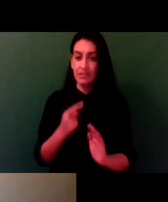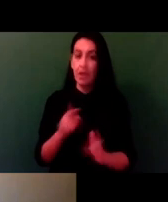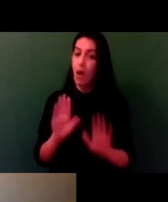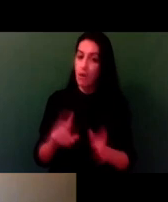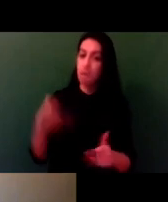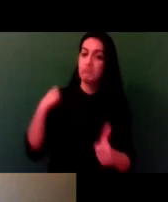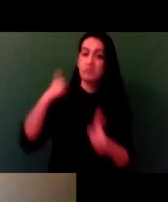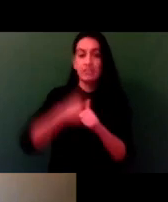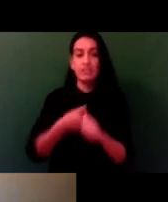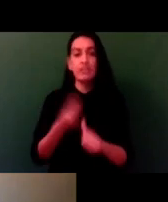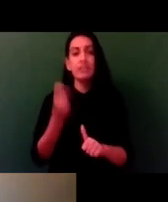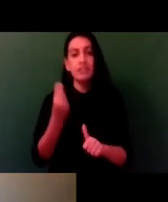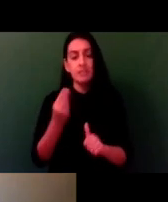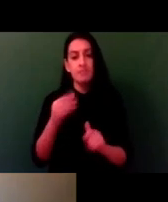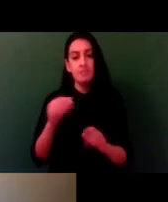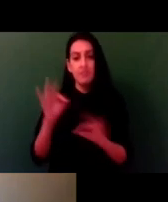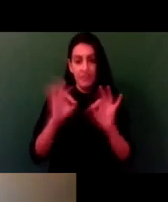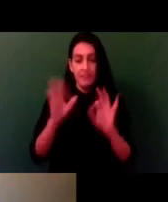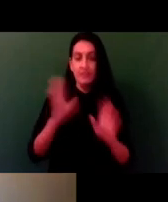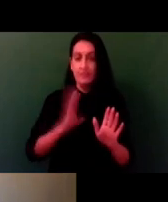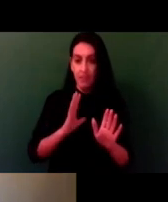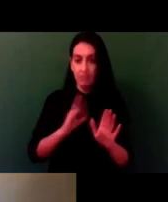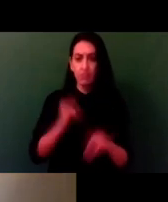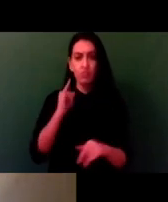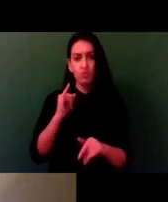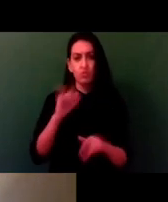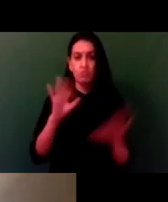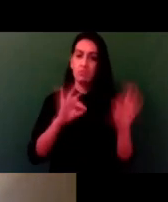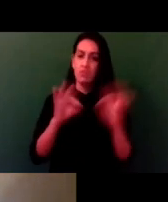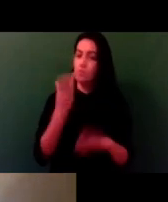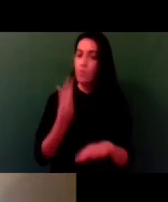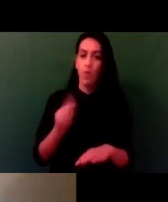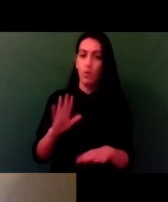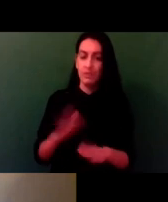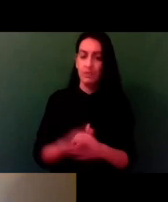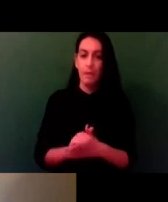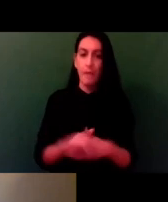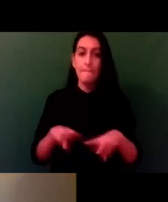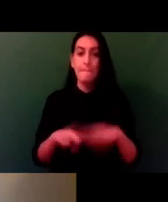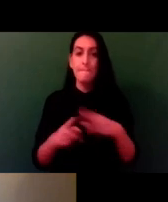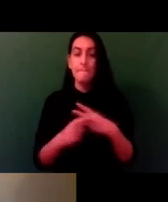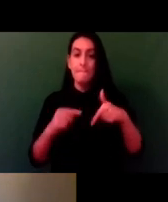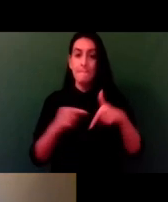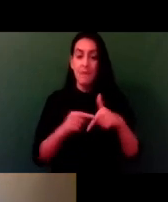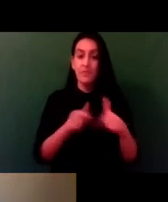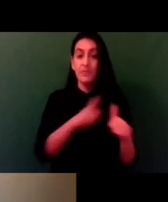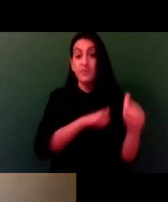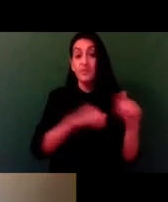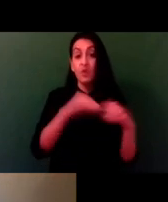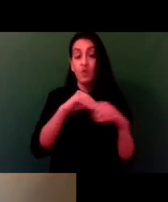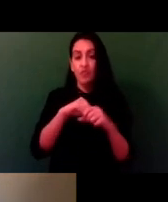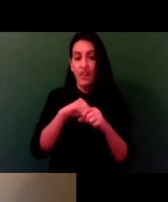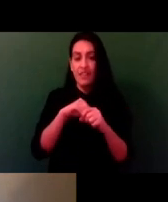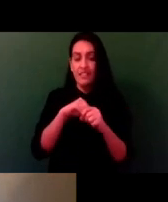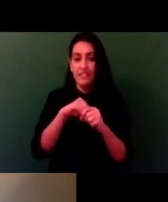dedi. MEF Üniversitesi'nde yürütülen Tasarla Yap projesi üzerinden de tasarımın ölçeği